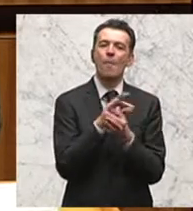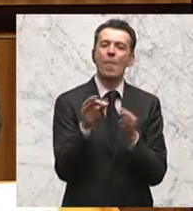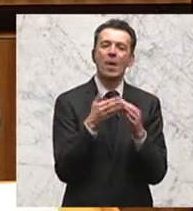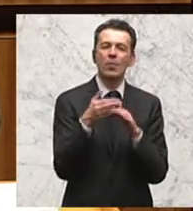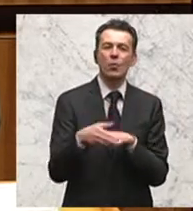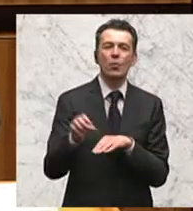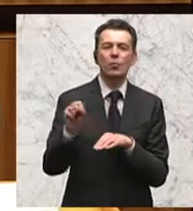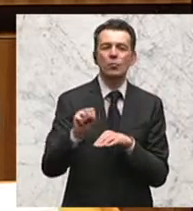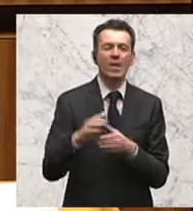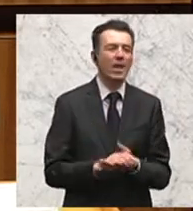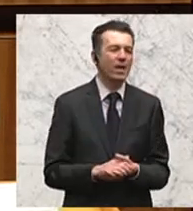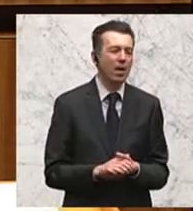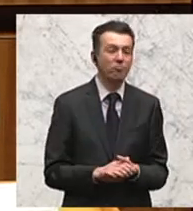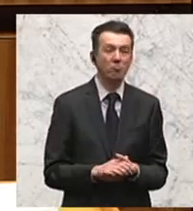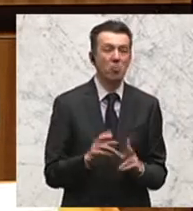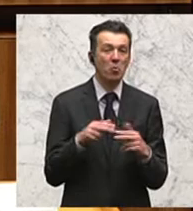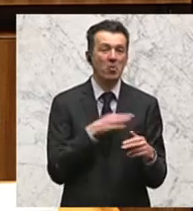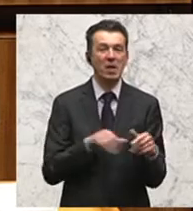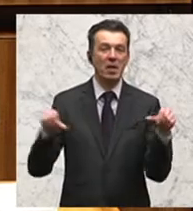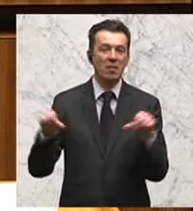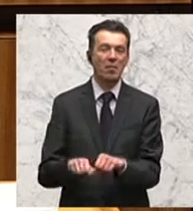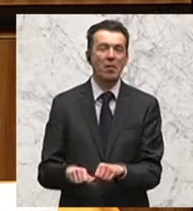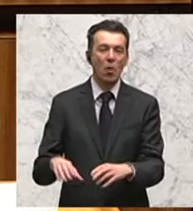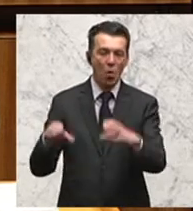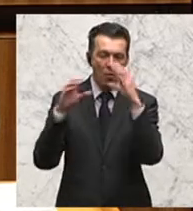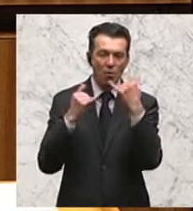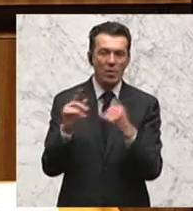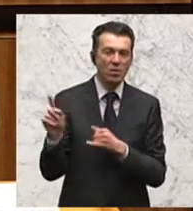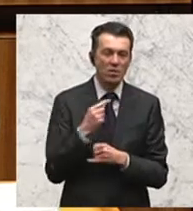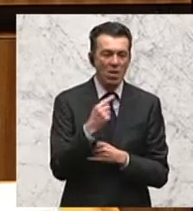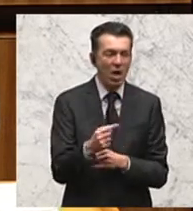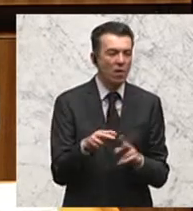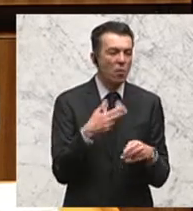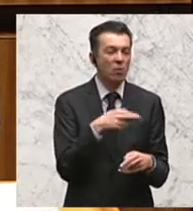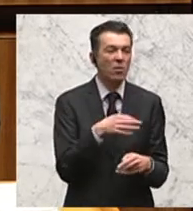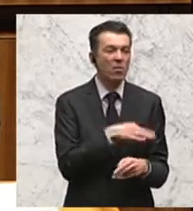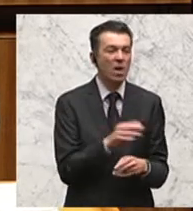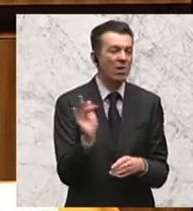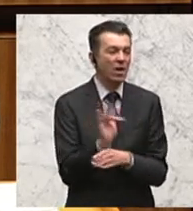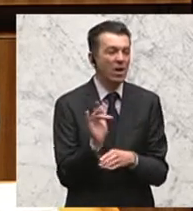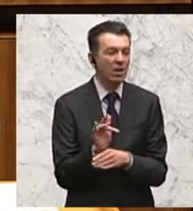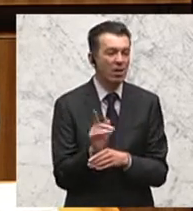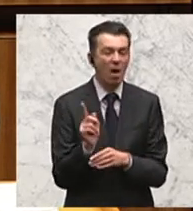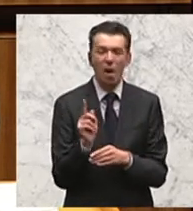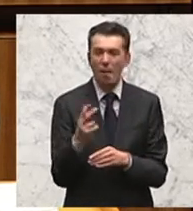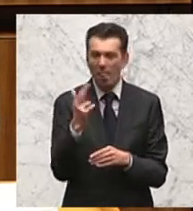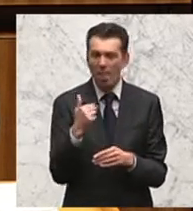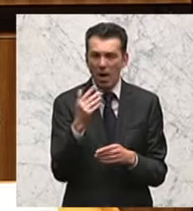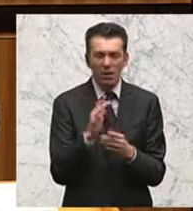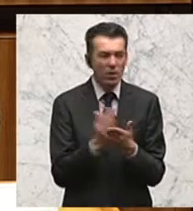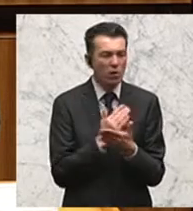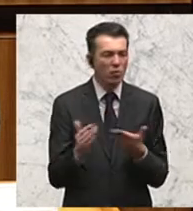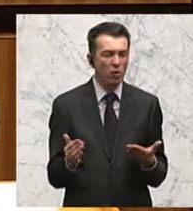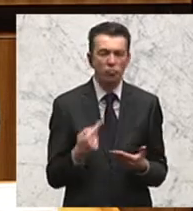ja immer dazu gesagt. Die österreichische Volkspartei, die sich jetzt herausstellt und den Bundeskanzler kritisiert, aber in dieser Nacht der Entscheidung es nicht der Mühe